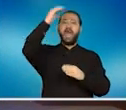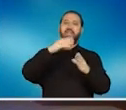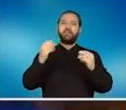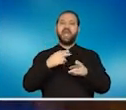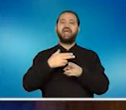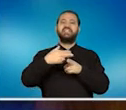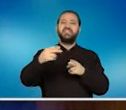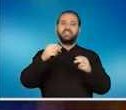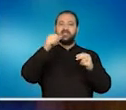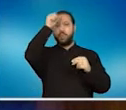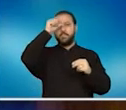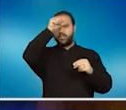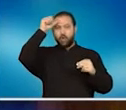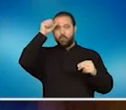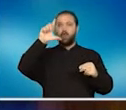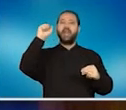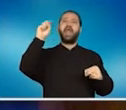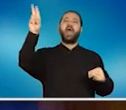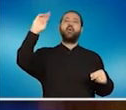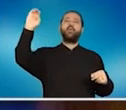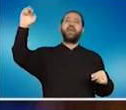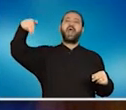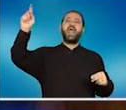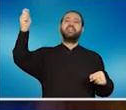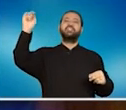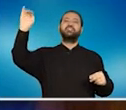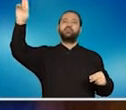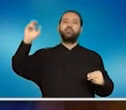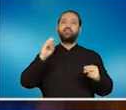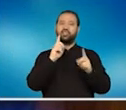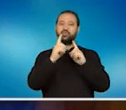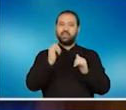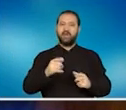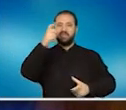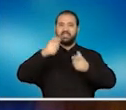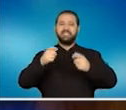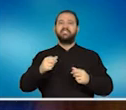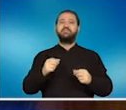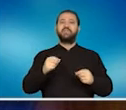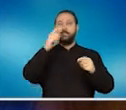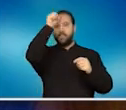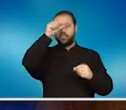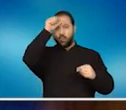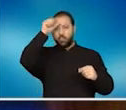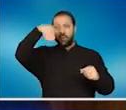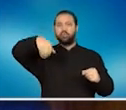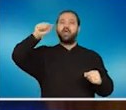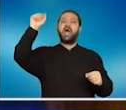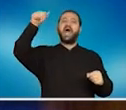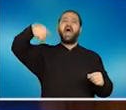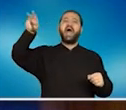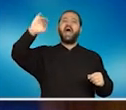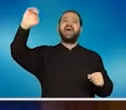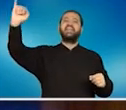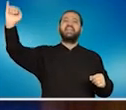Ardealului și vorbim astăzi despre Sfântul Mitropolit Andrei Șaguna, al Transilvaniei. Sărut